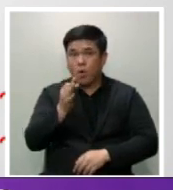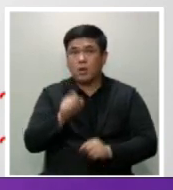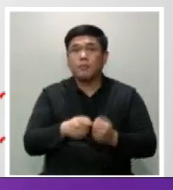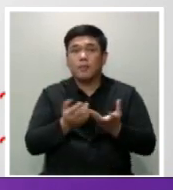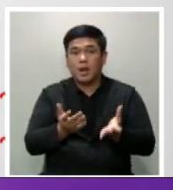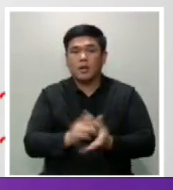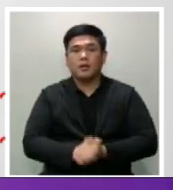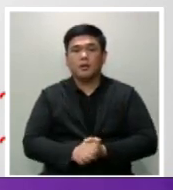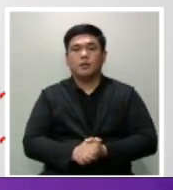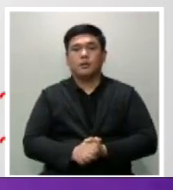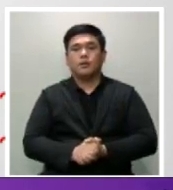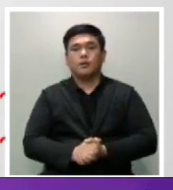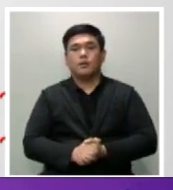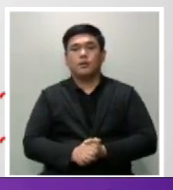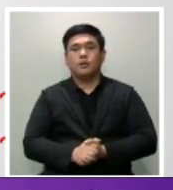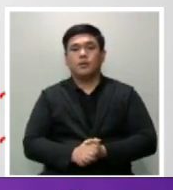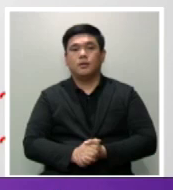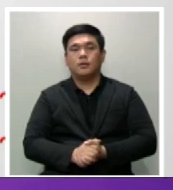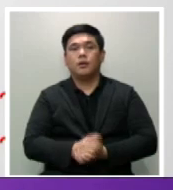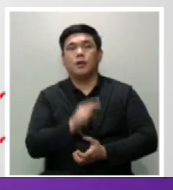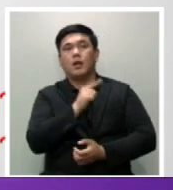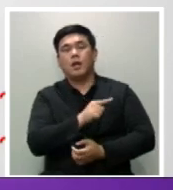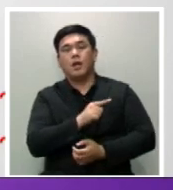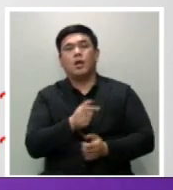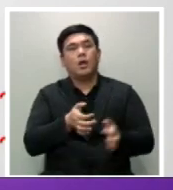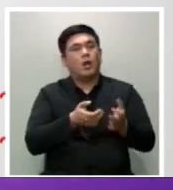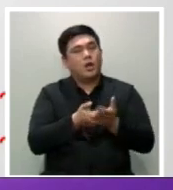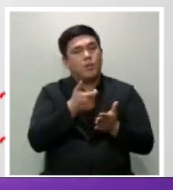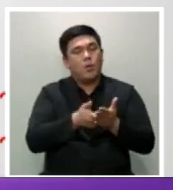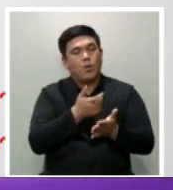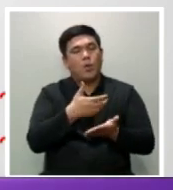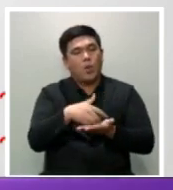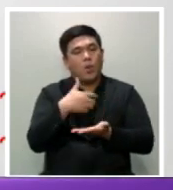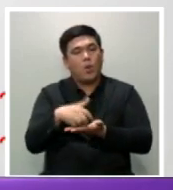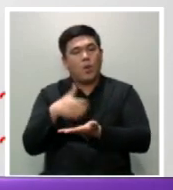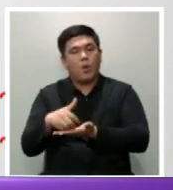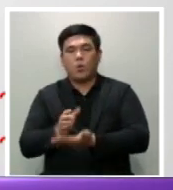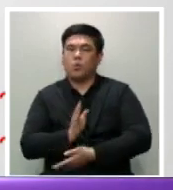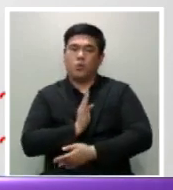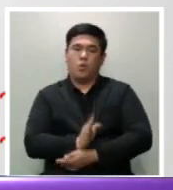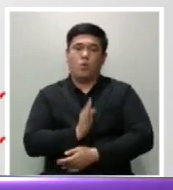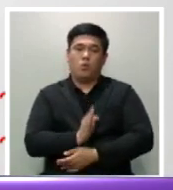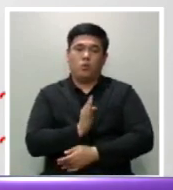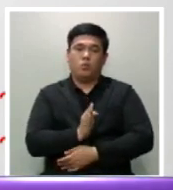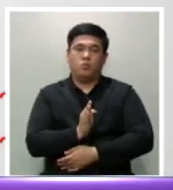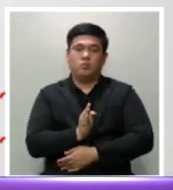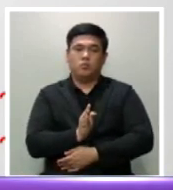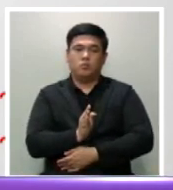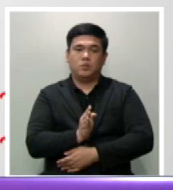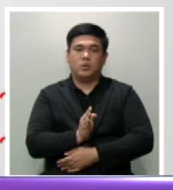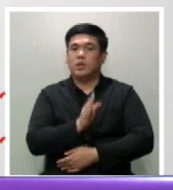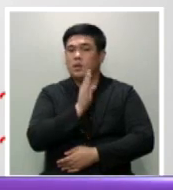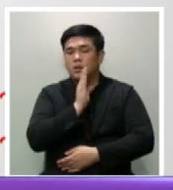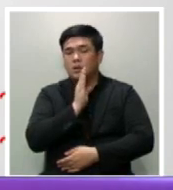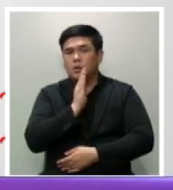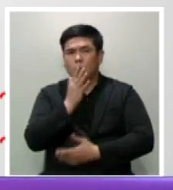ไงท่านอัยการท่านก็ชี้แจงให้ฟังหมดโดยสุจริตตรงไปตรงมาเปิดเผยแล้วก็น่